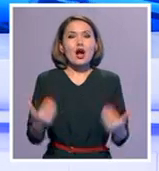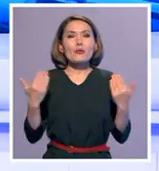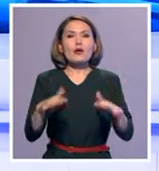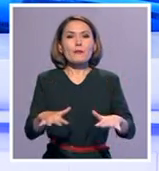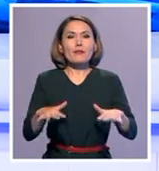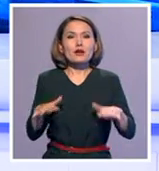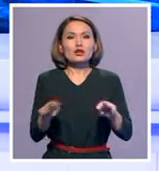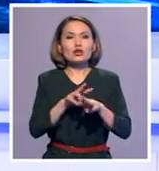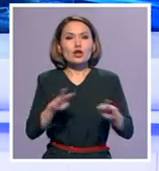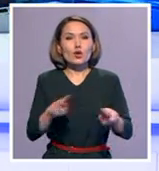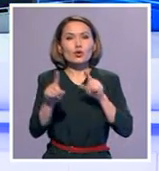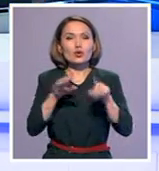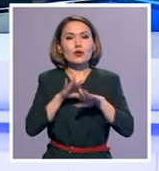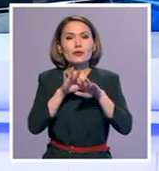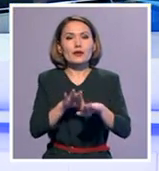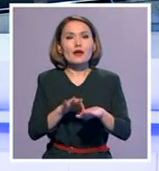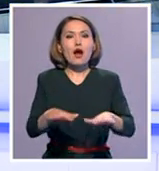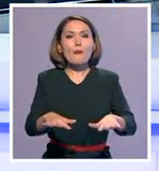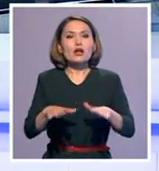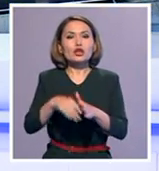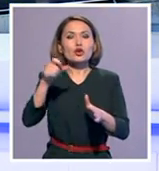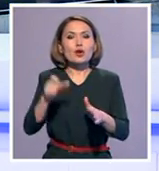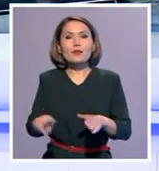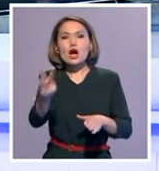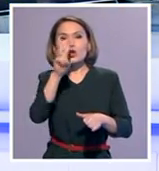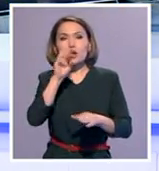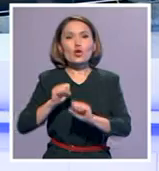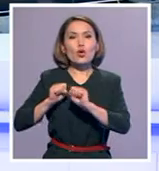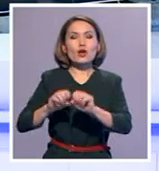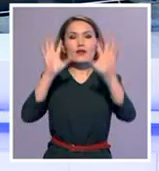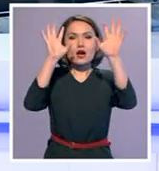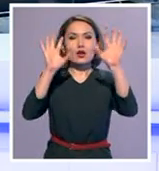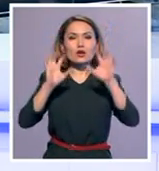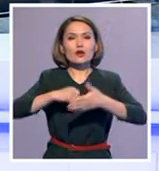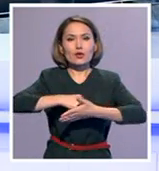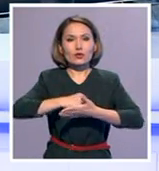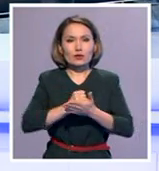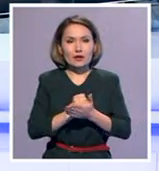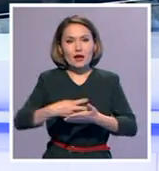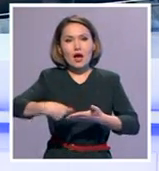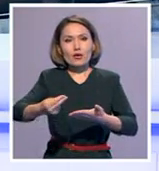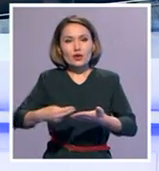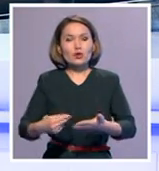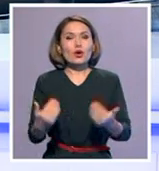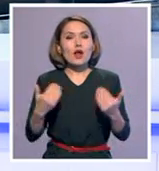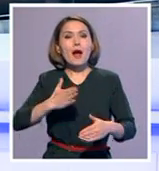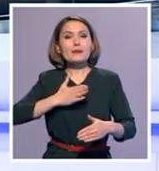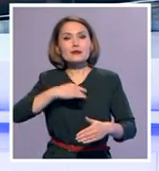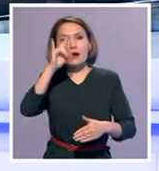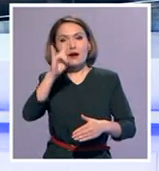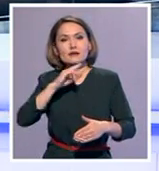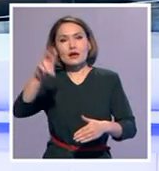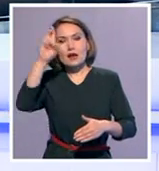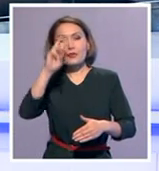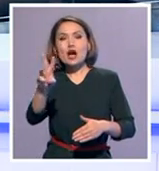Бүгін парламент сенатының жалпы отырысында палата депутаттары жалақыны қорғау конвенциясын ратификациялау туралы заңды қабылдады. Бұдан былай біздің ел